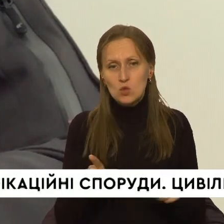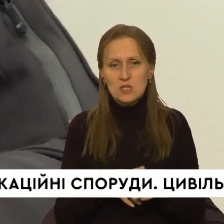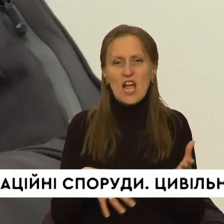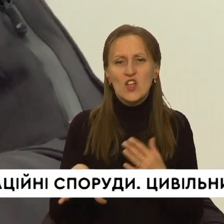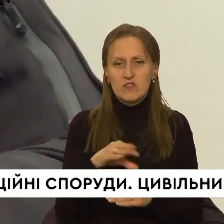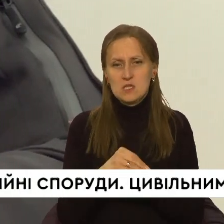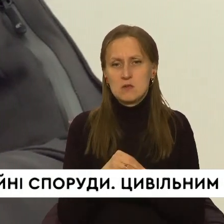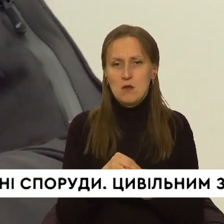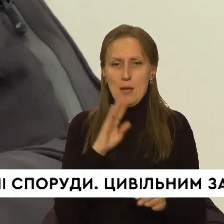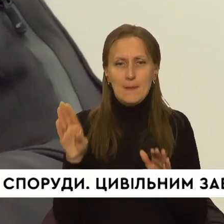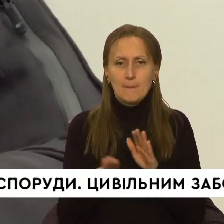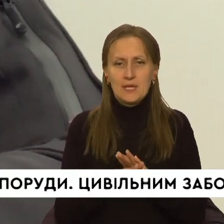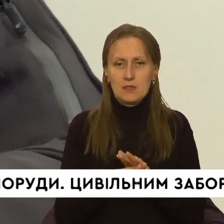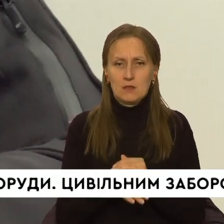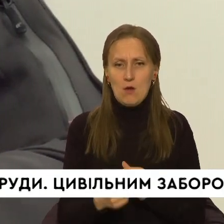всіх, як то кажуть,